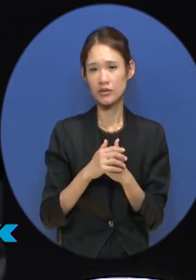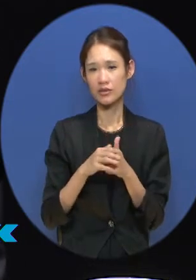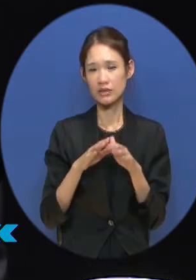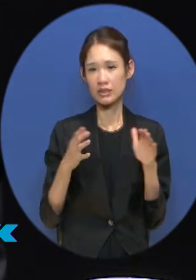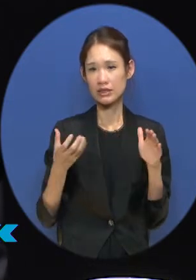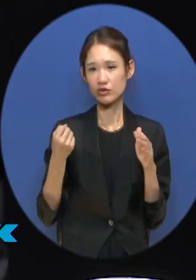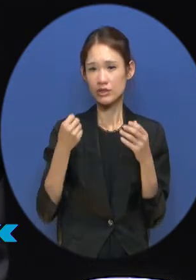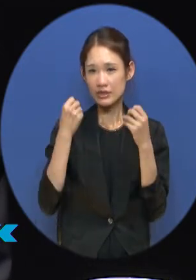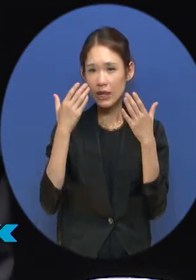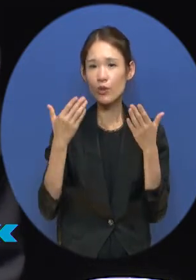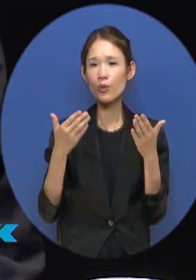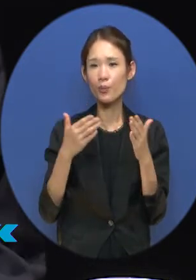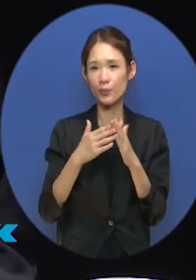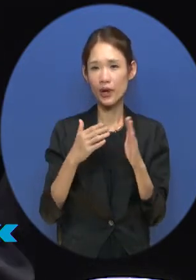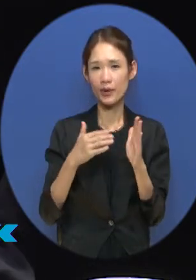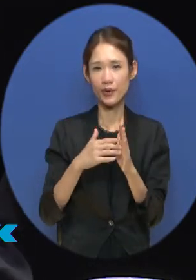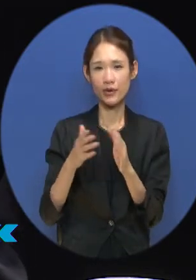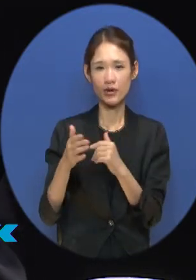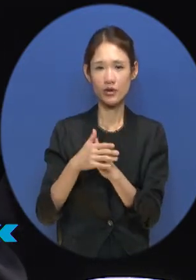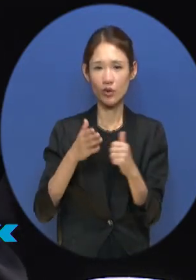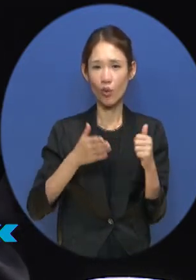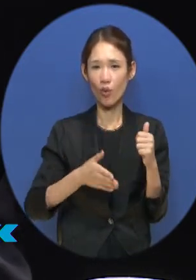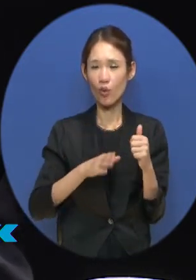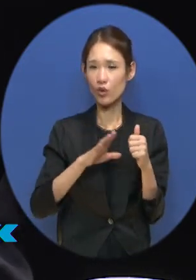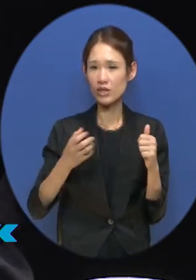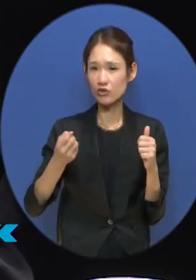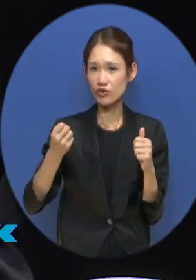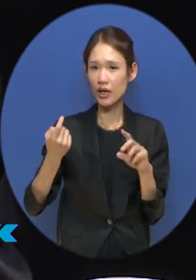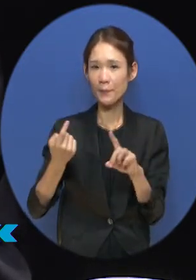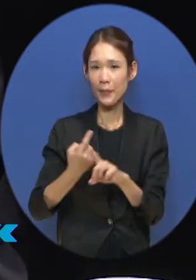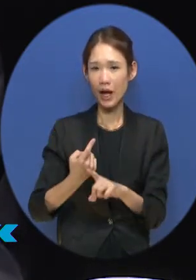초미세먼지가 네. 신설이 됐습니다. 네. 원래는 권고 기준에 있던 게 네.